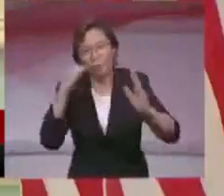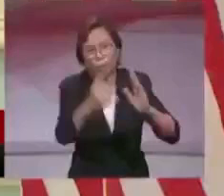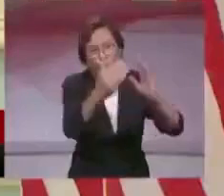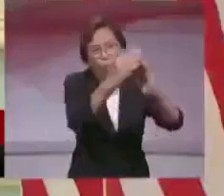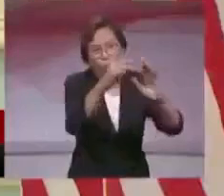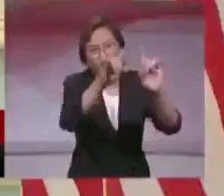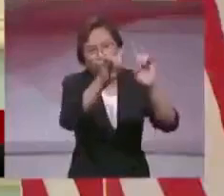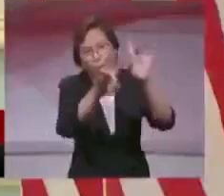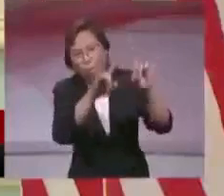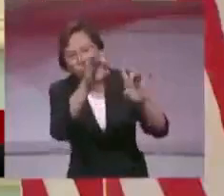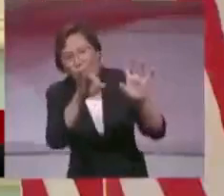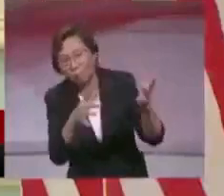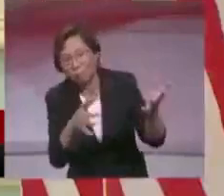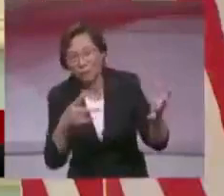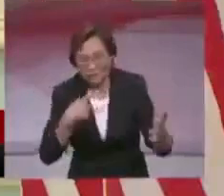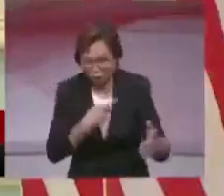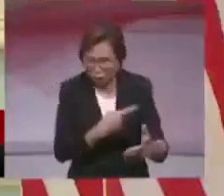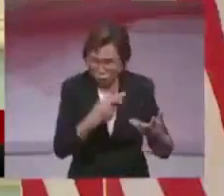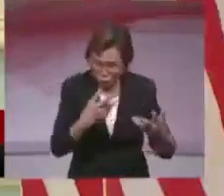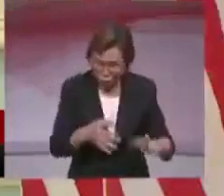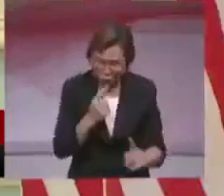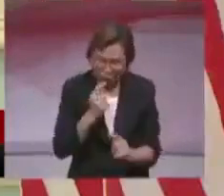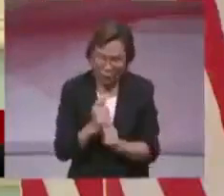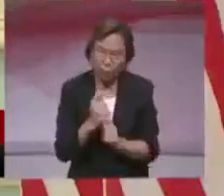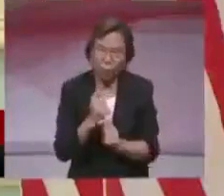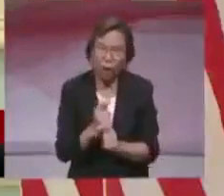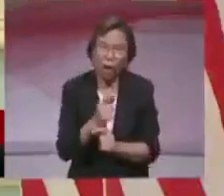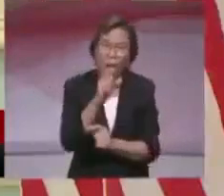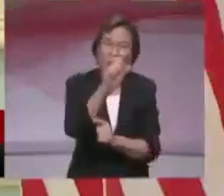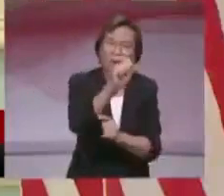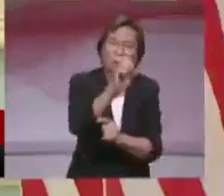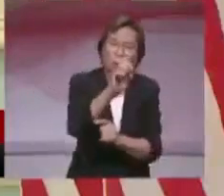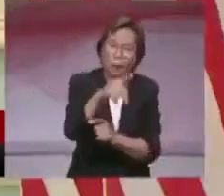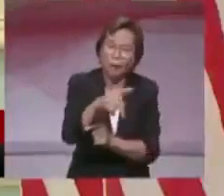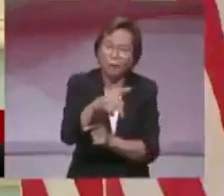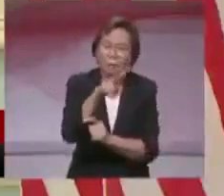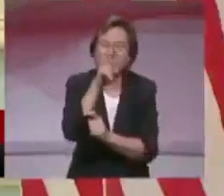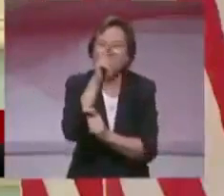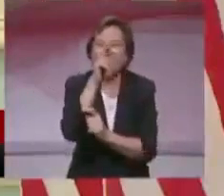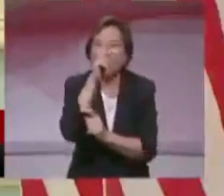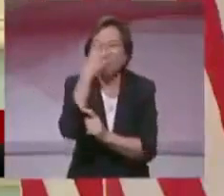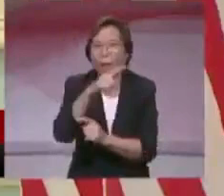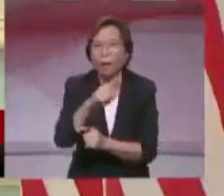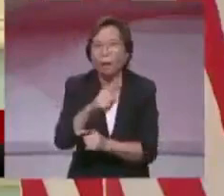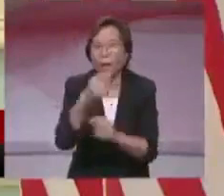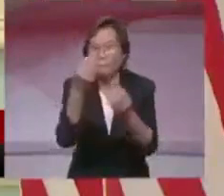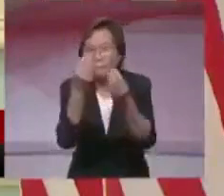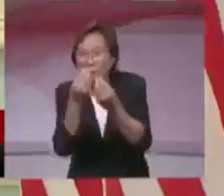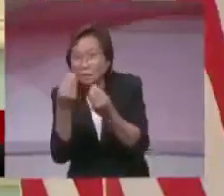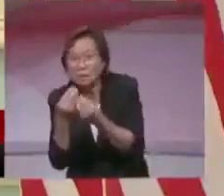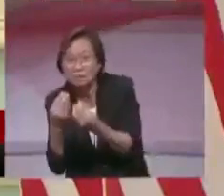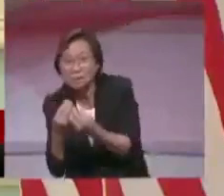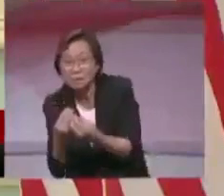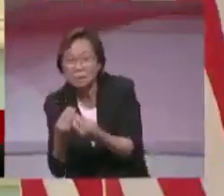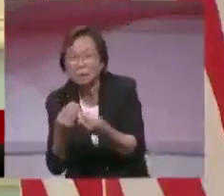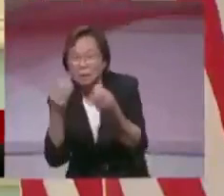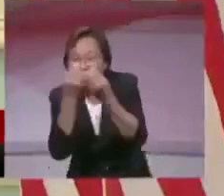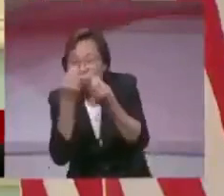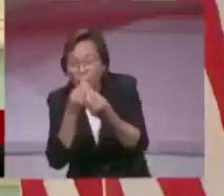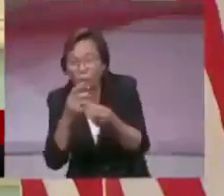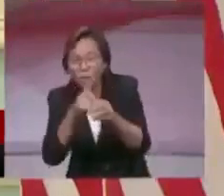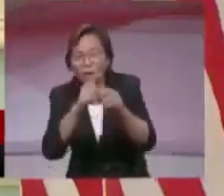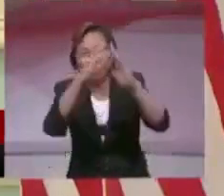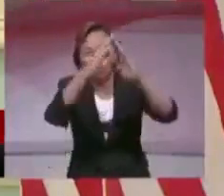Dan walaupun kita telah pun menetapkan SOP yang ketat bagi operasi banci di tempat